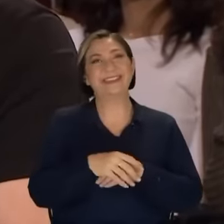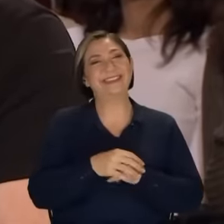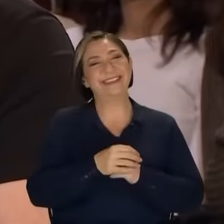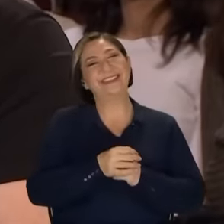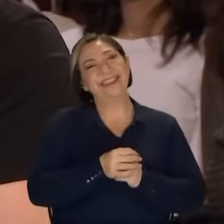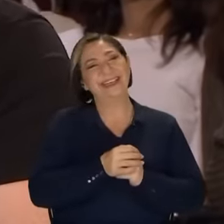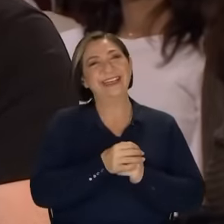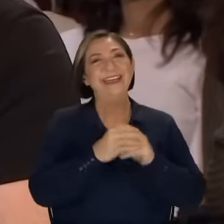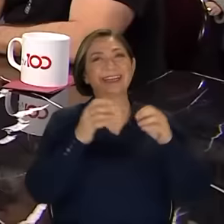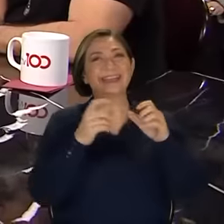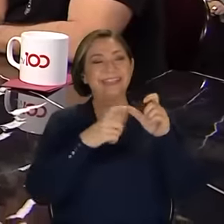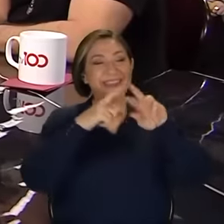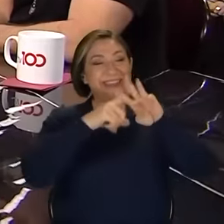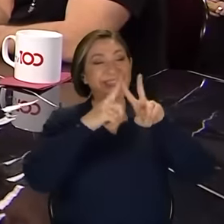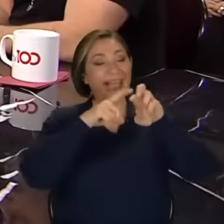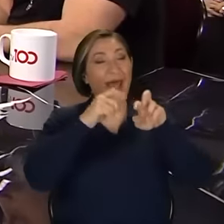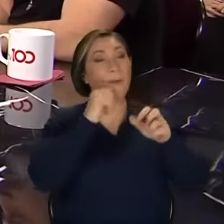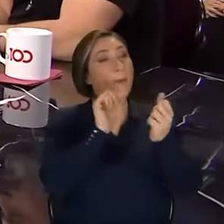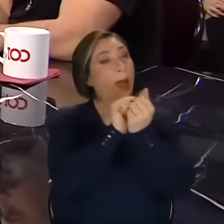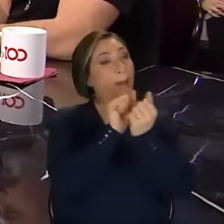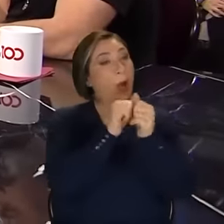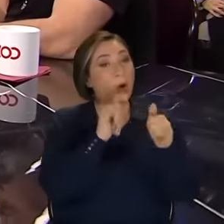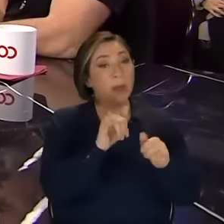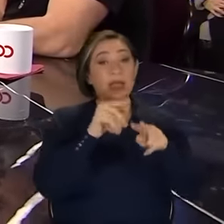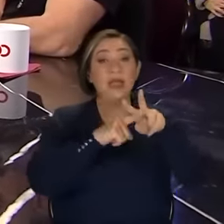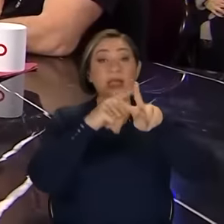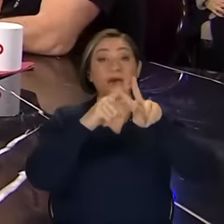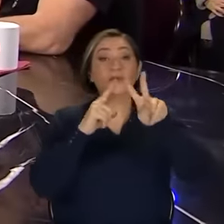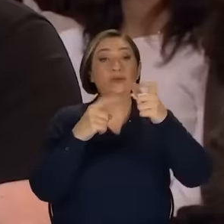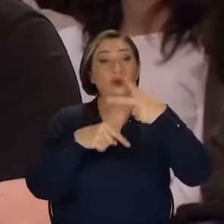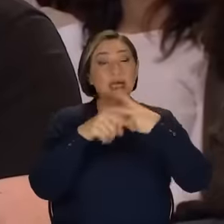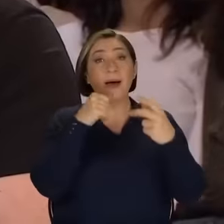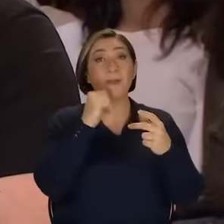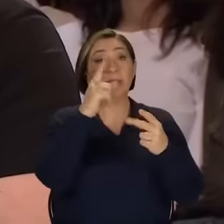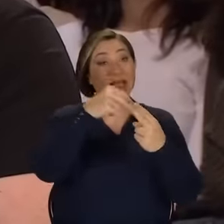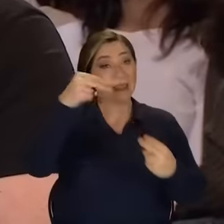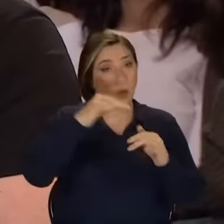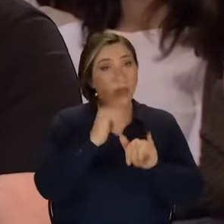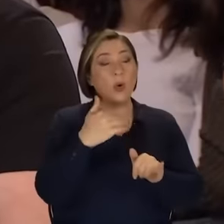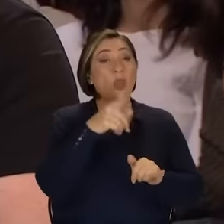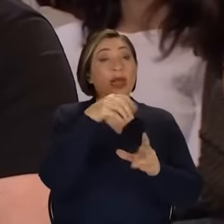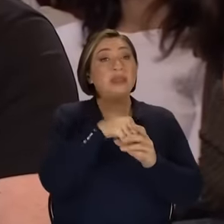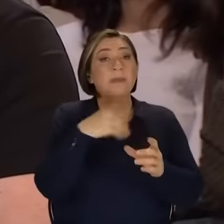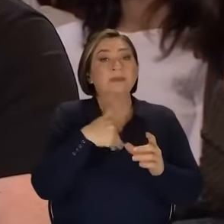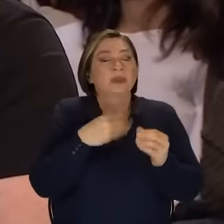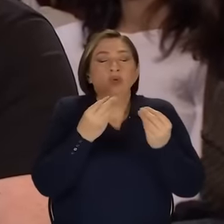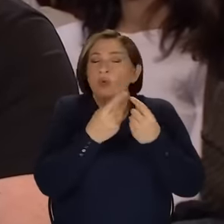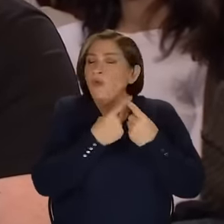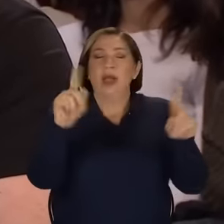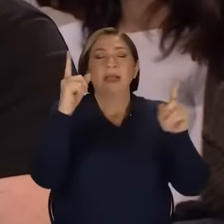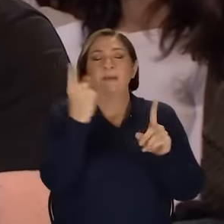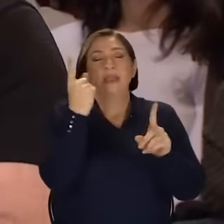Orada Şener abiyle karşılıklı oynamak, Yavuz abinin bir öyküsünde oynamak, onlar tabii benim için çok çarpıcı